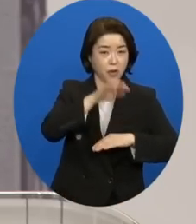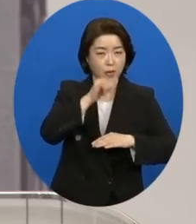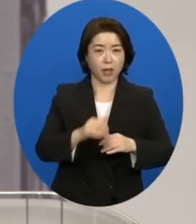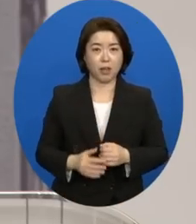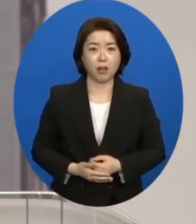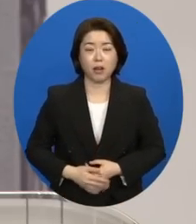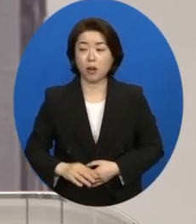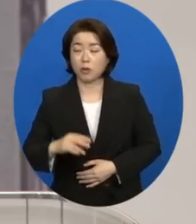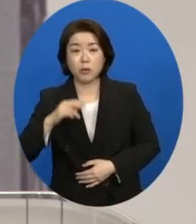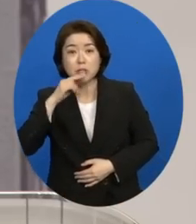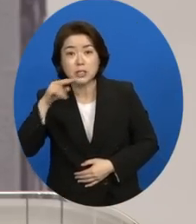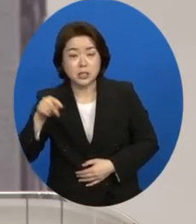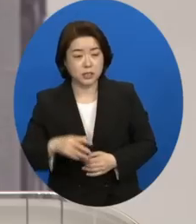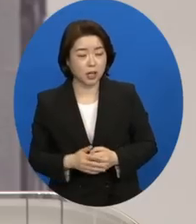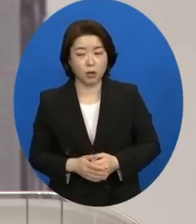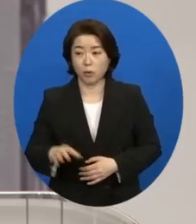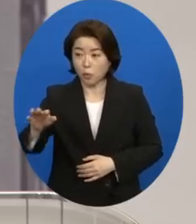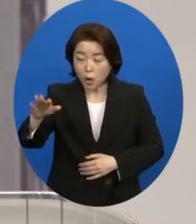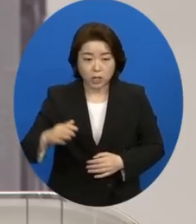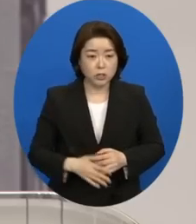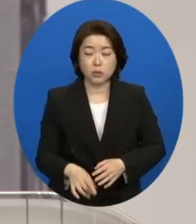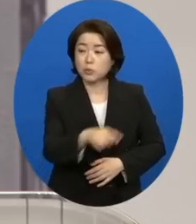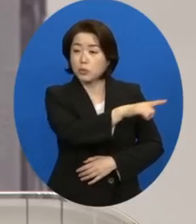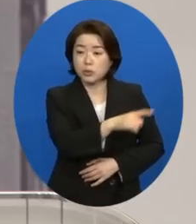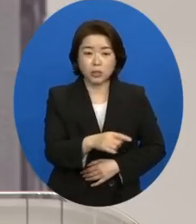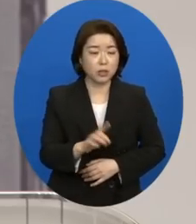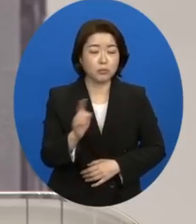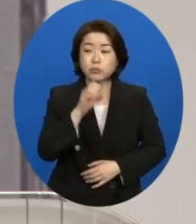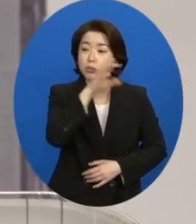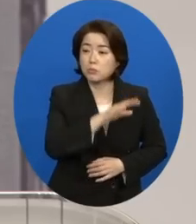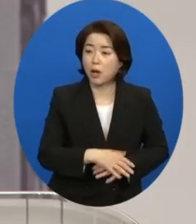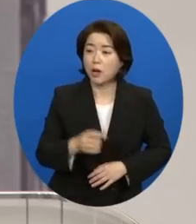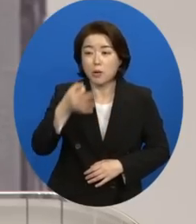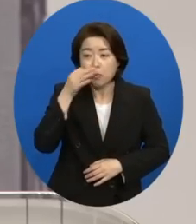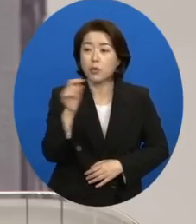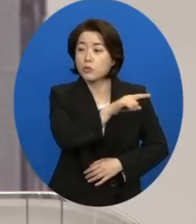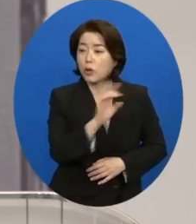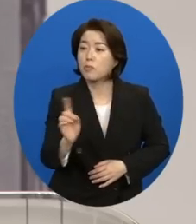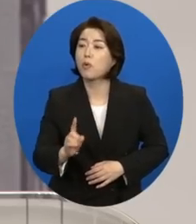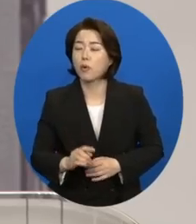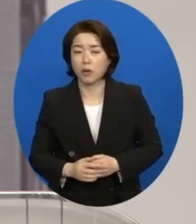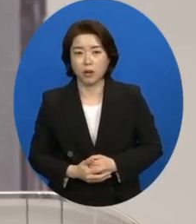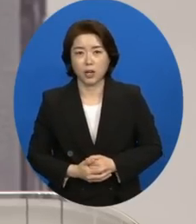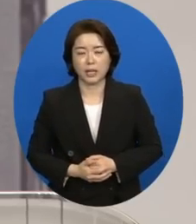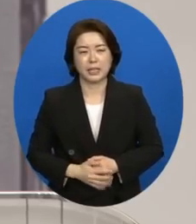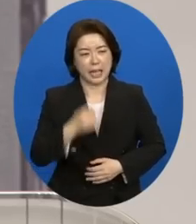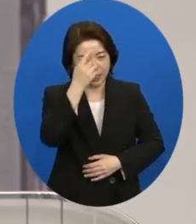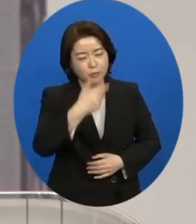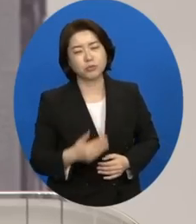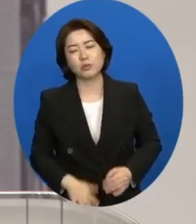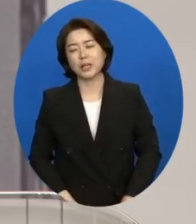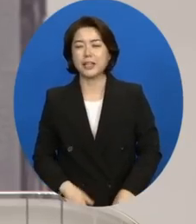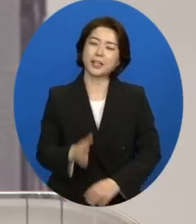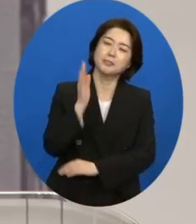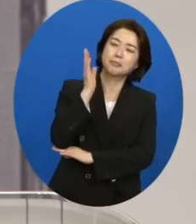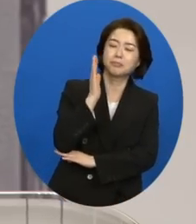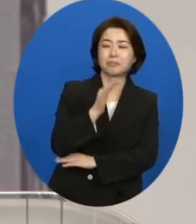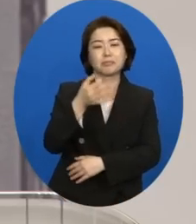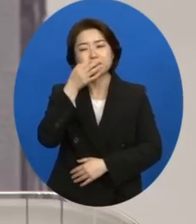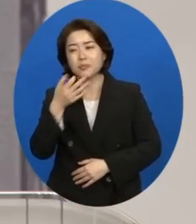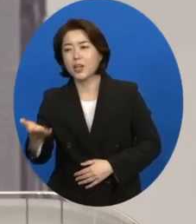물어요 왕이시요 그들에게 무슨 얘기를 했습니까 뭘 보여 주셨습니까 아 묻길래 제가 이런 좀 얘기 좀 했는데